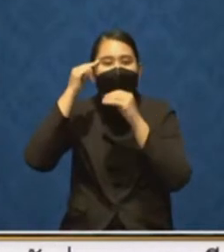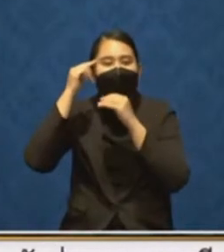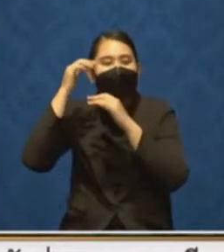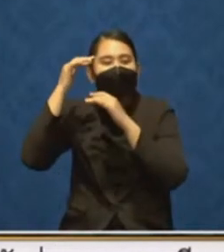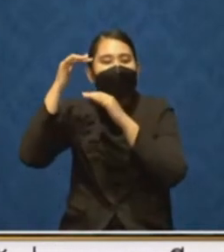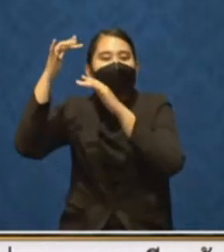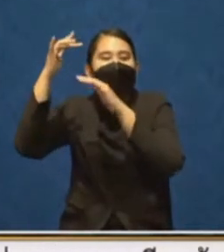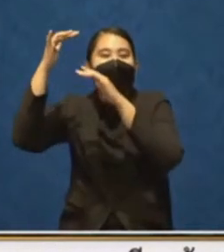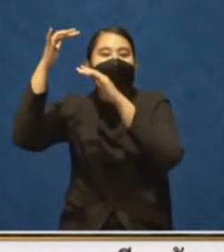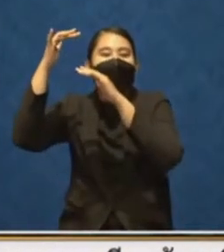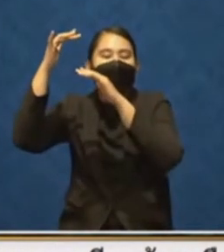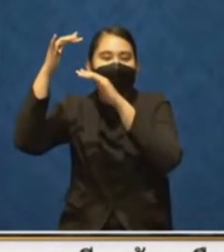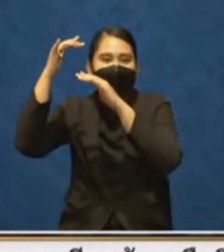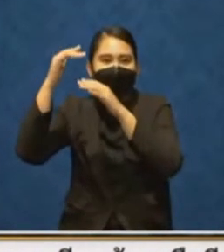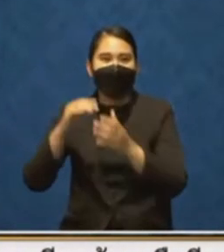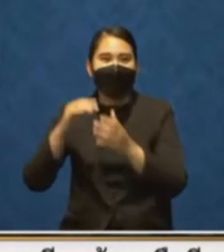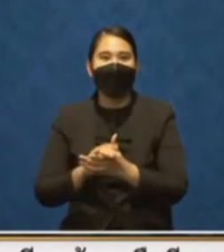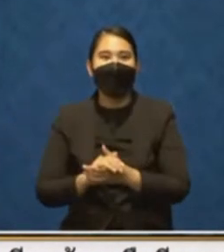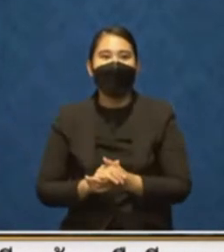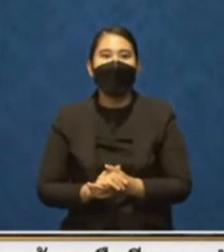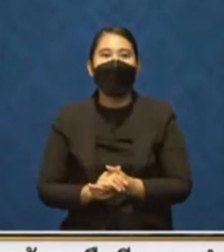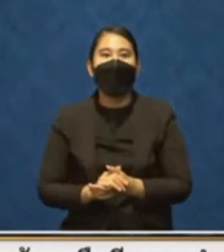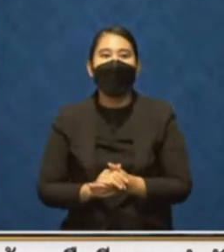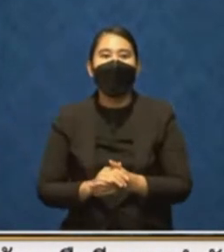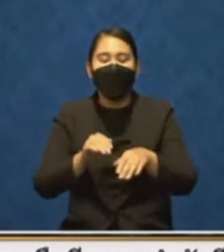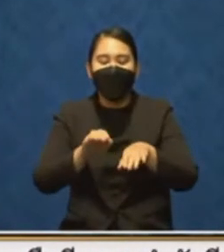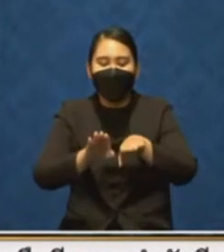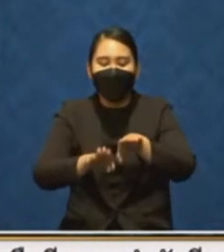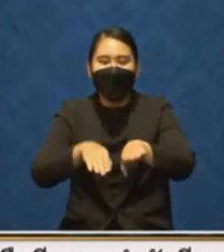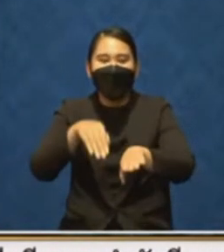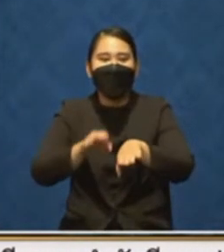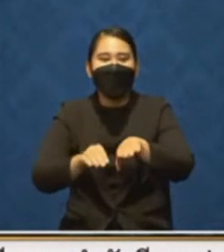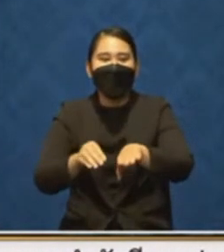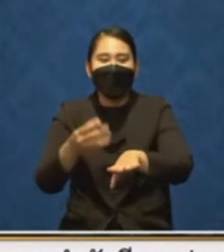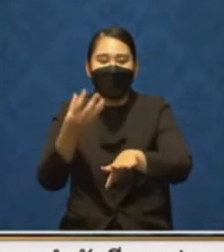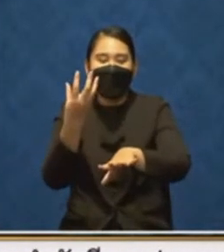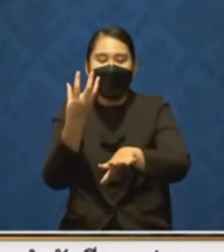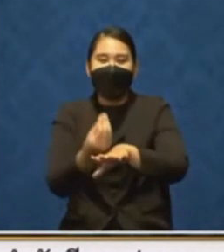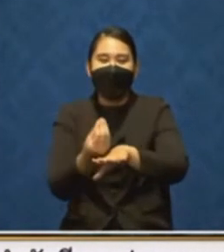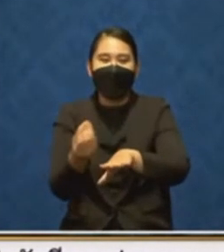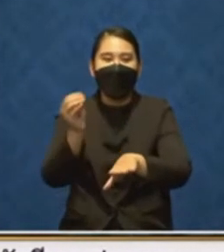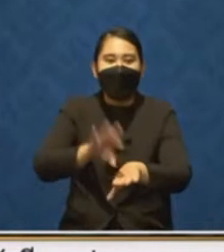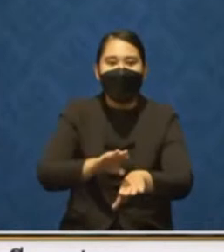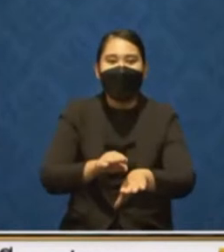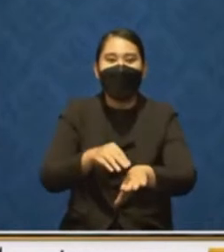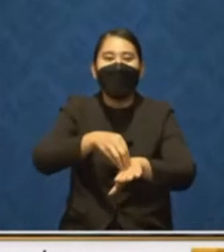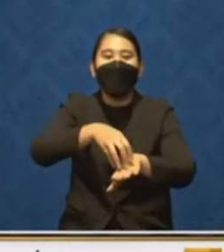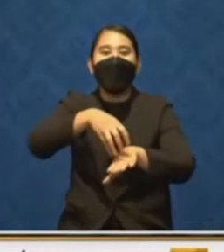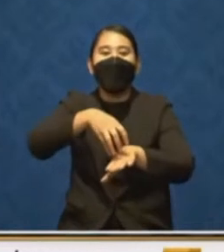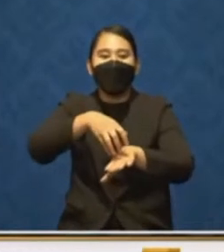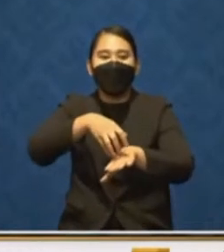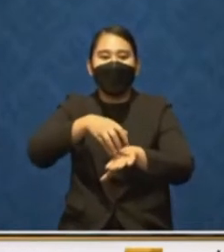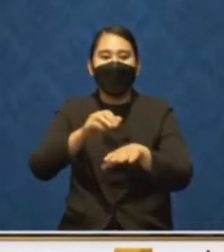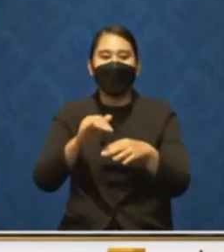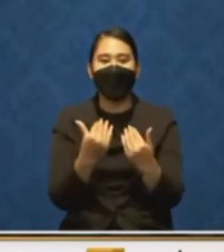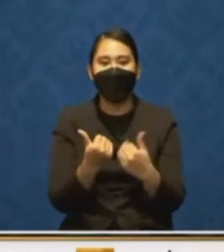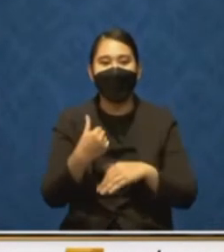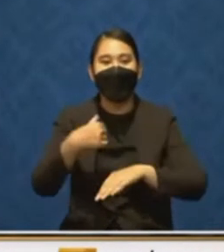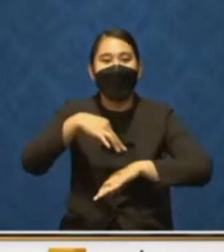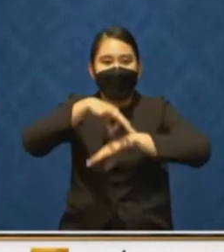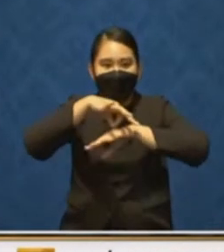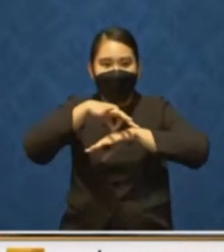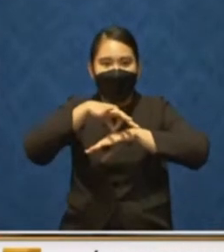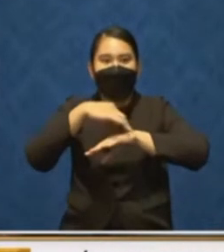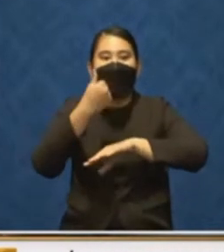หยิบทองหยิบเพชรหล่นใส่เท้าบวมออกมาเป็นรัฐมนตรีว่าการกระทรวง